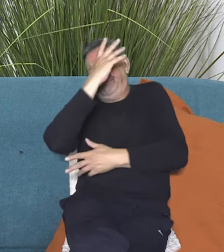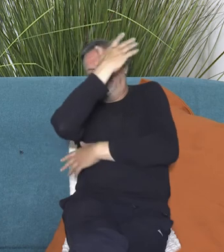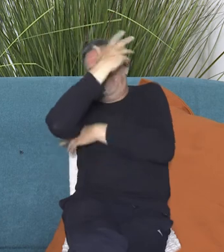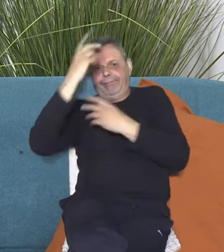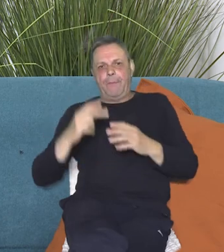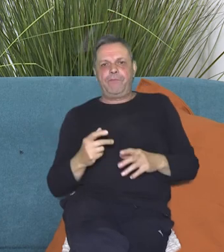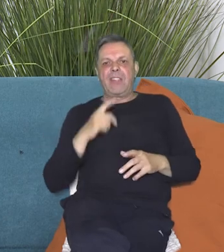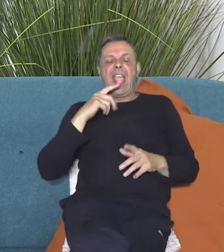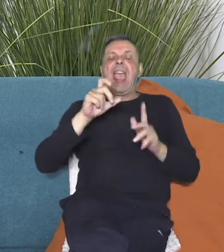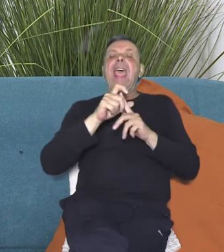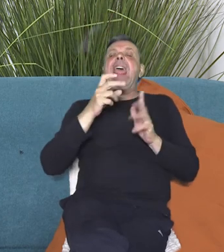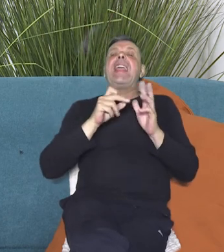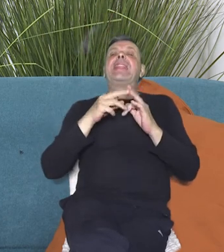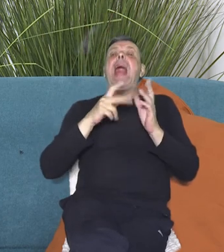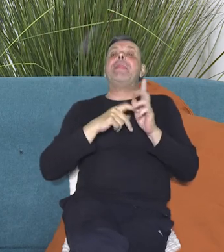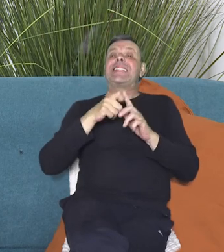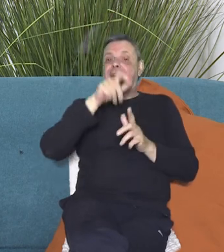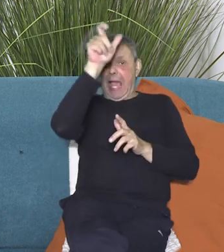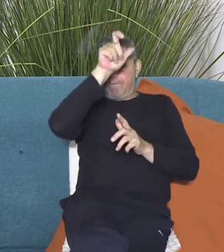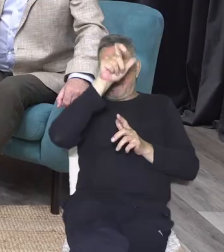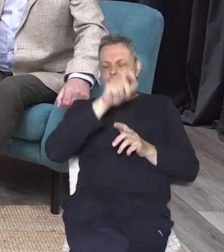reći. Danski dvor je jako